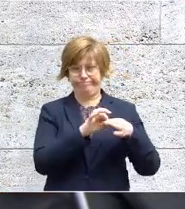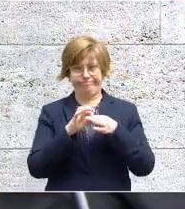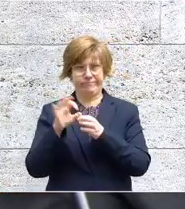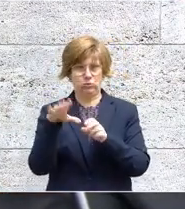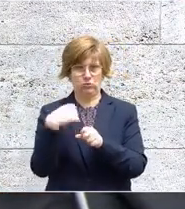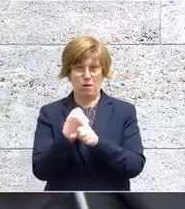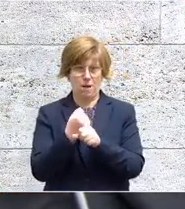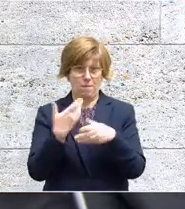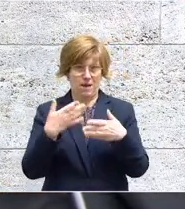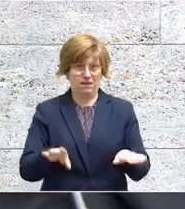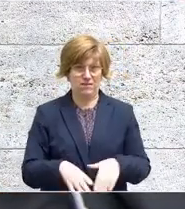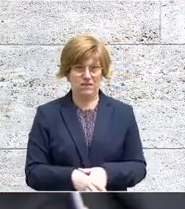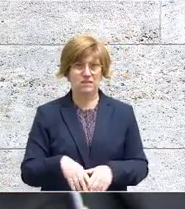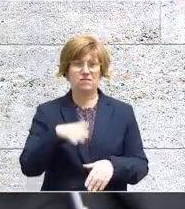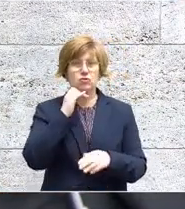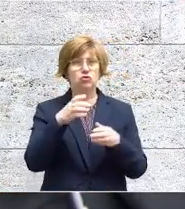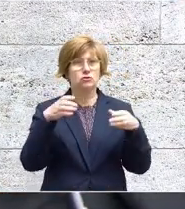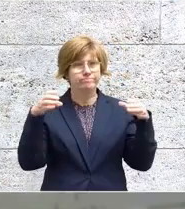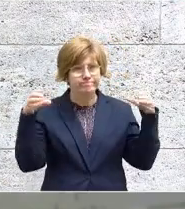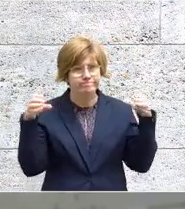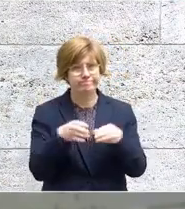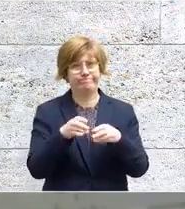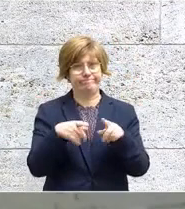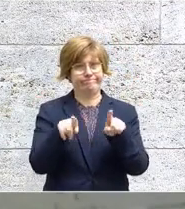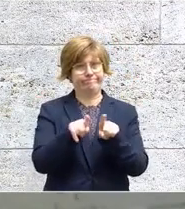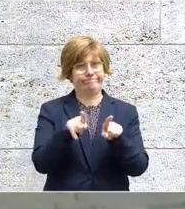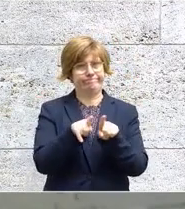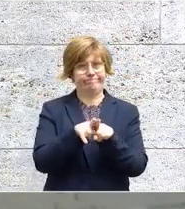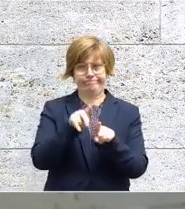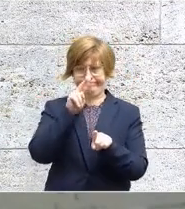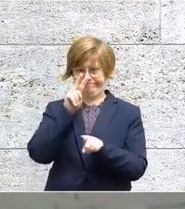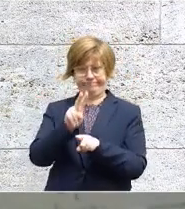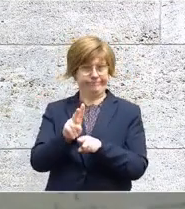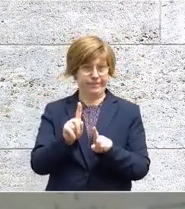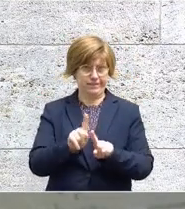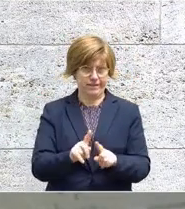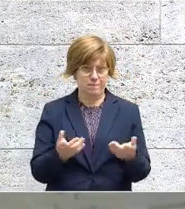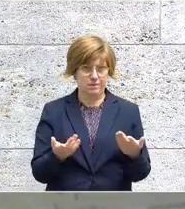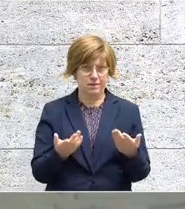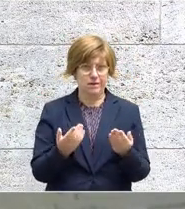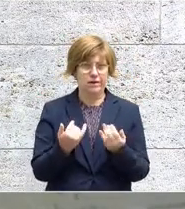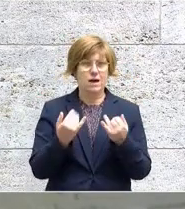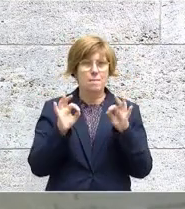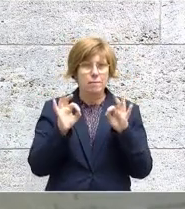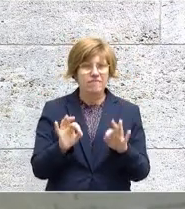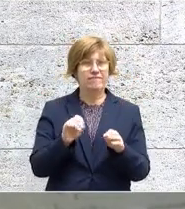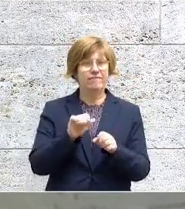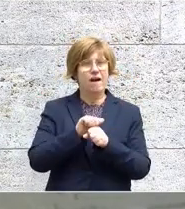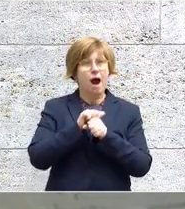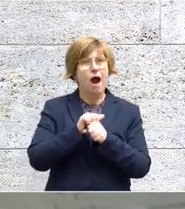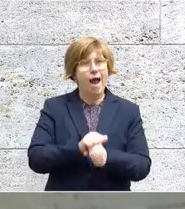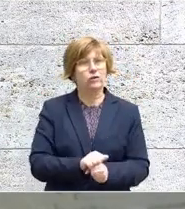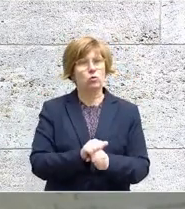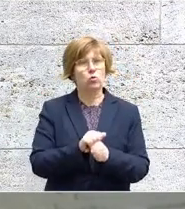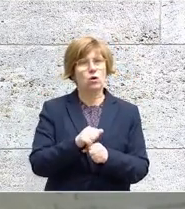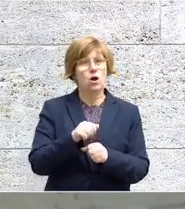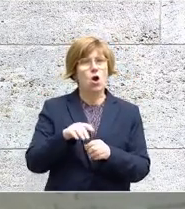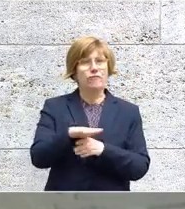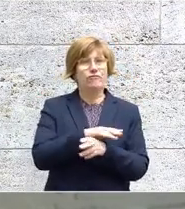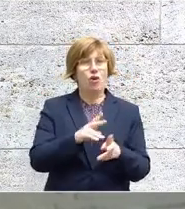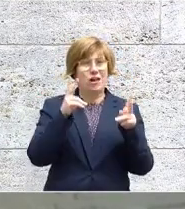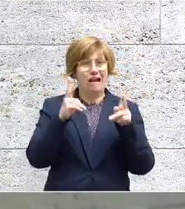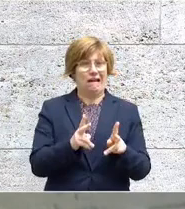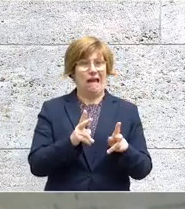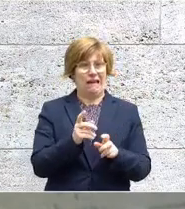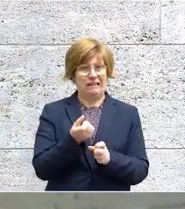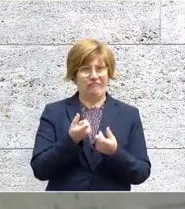zusammenwirkten. Lassen Sie uns diese Gemeinsamkeit im Auge behalten. Gerade unter dem Eindruck des völkerrechtswidrigen und durch nichts